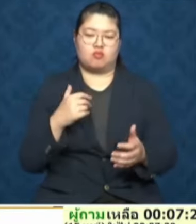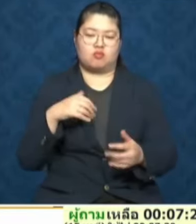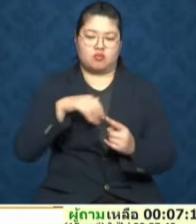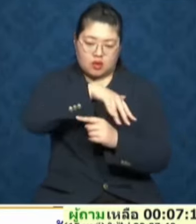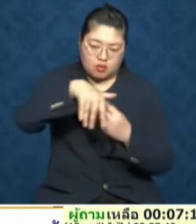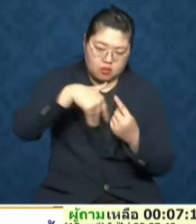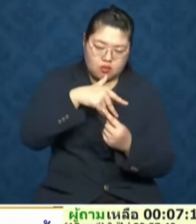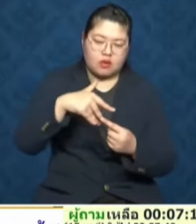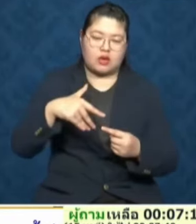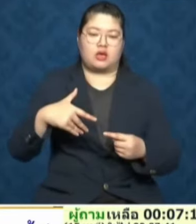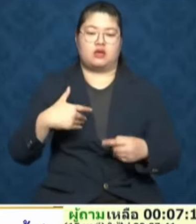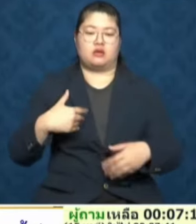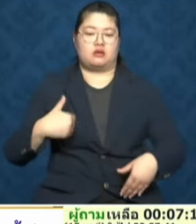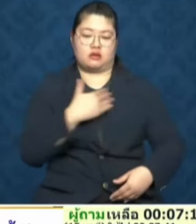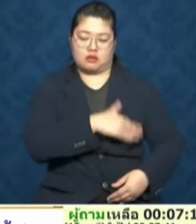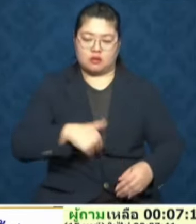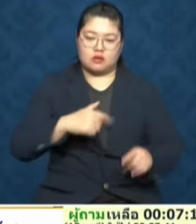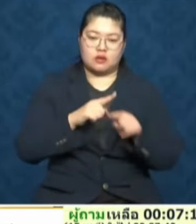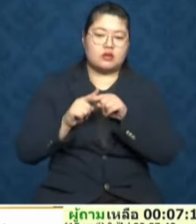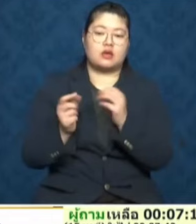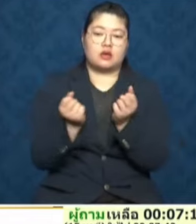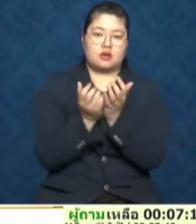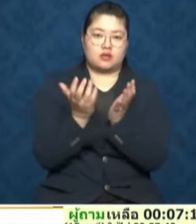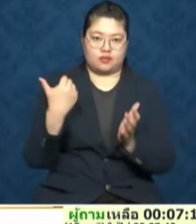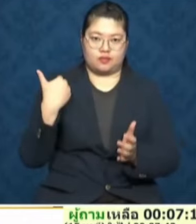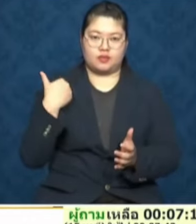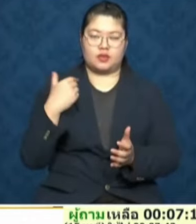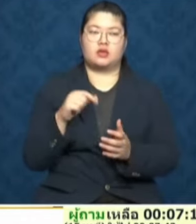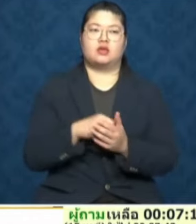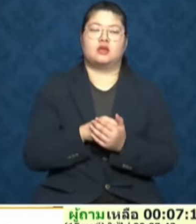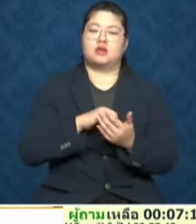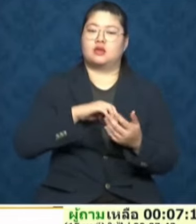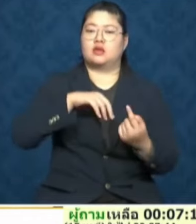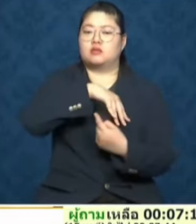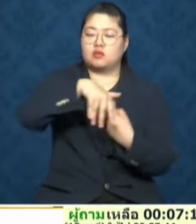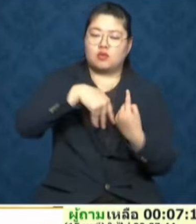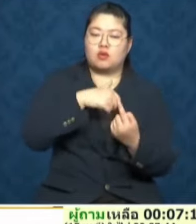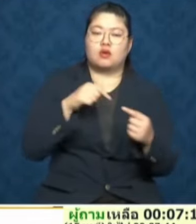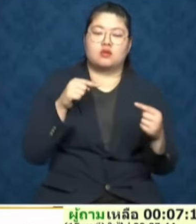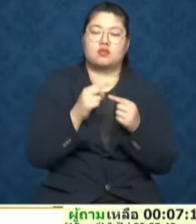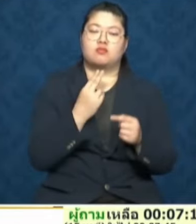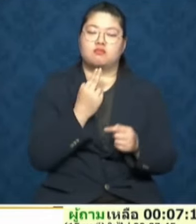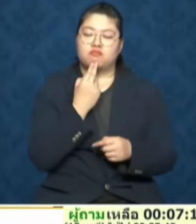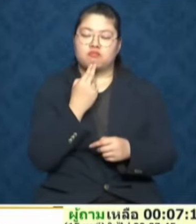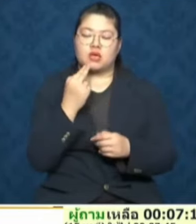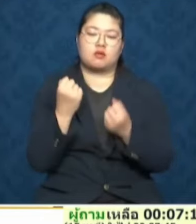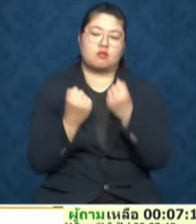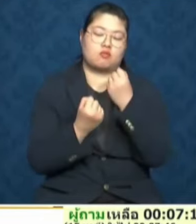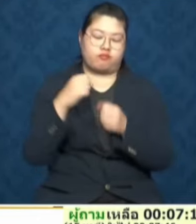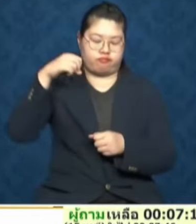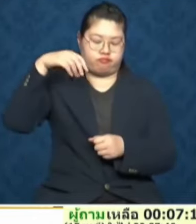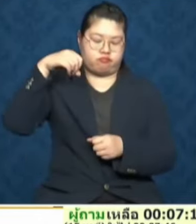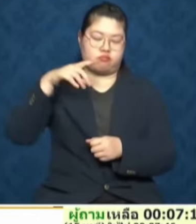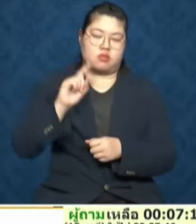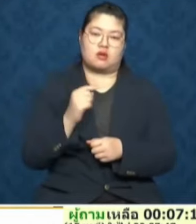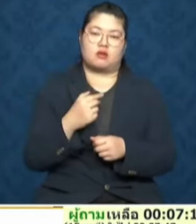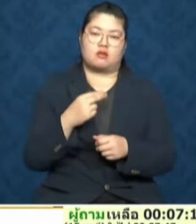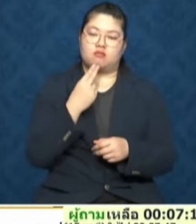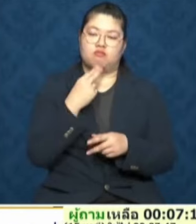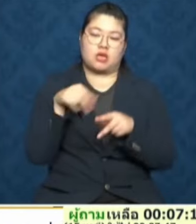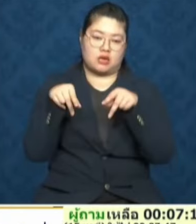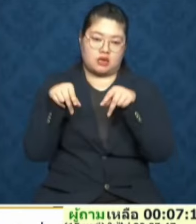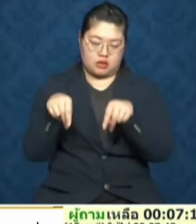ระบบนิเวทแล้วก็ความเปอยู่ขพนป placonymousอีกประเด็ต์ในดสไตร้มowaคอด้านแตเตอี่ แบตเตอยยธิฟ้า ธรรฐาน แบตเตอรี่